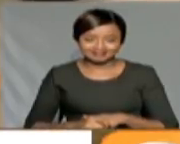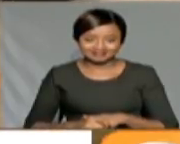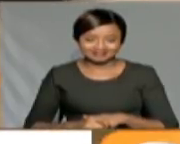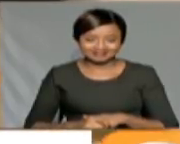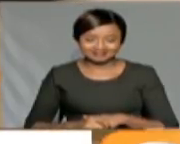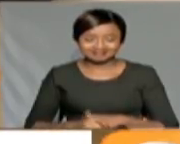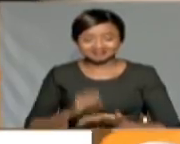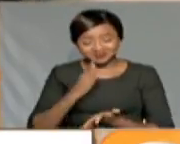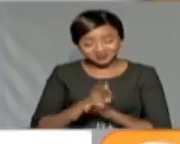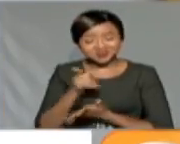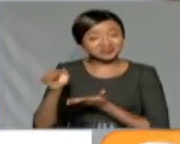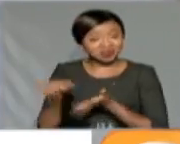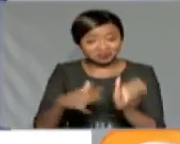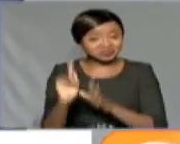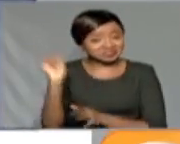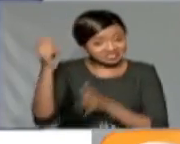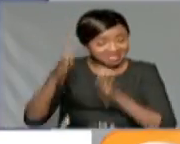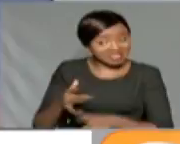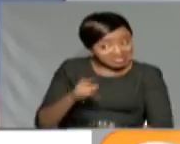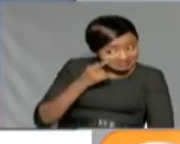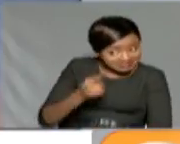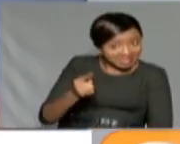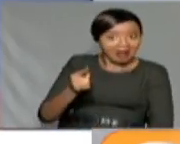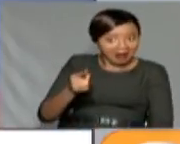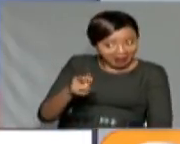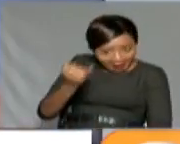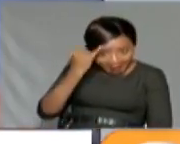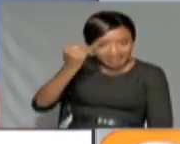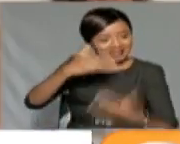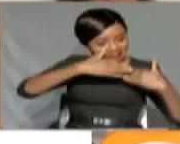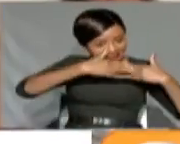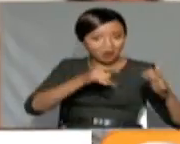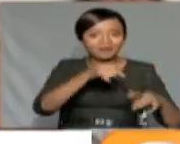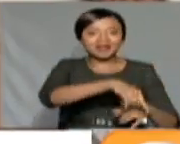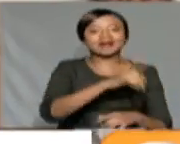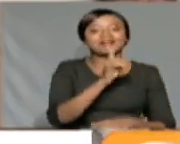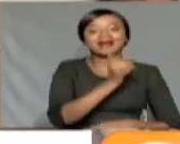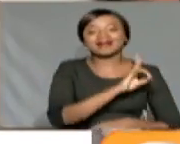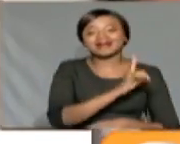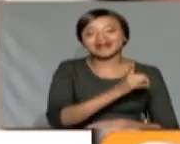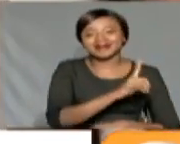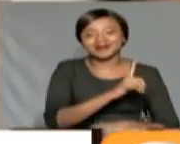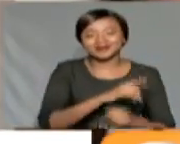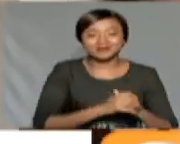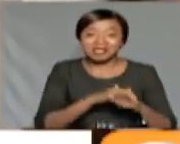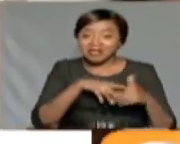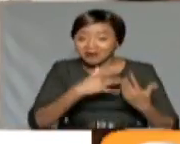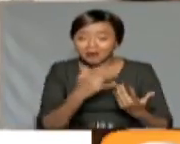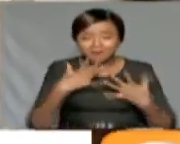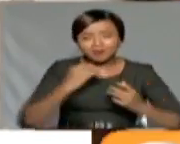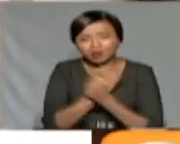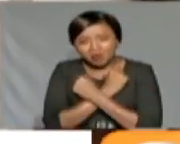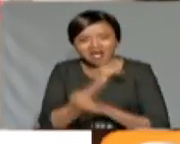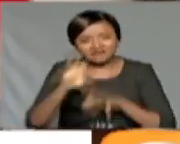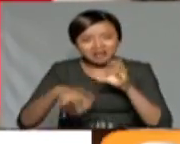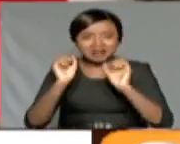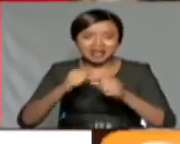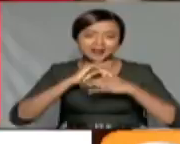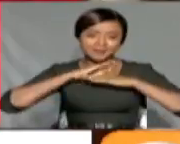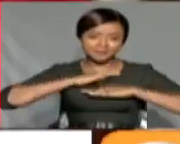Huenda ikawa ndio fursa ya Wakenya kupata wazo la kufungua mkahawa wa aina hii kwa wapenzi wa wanyama kuburidika nao.